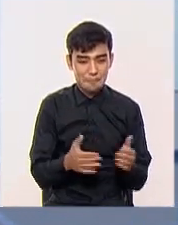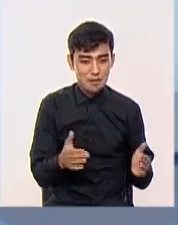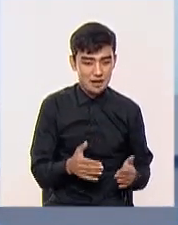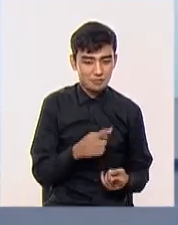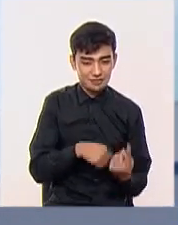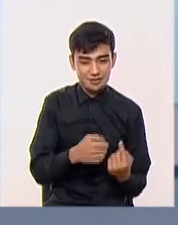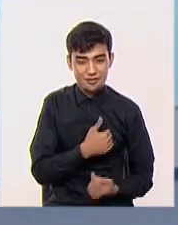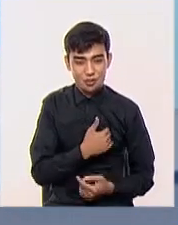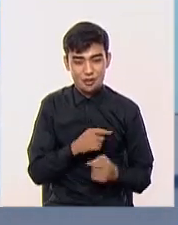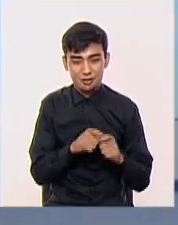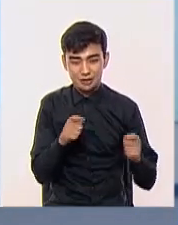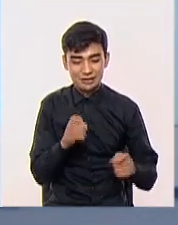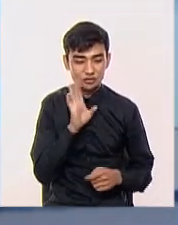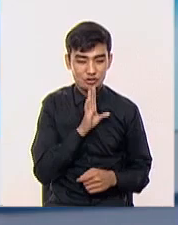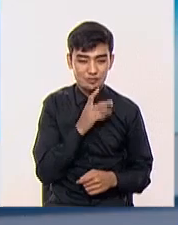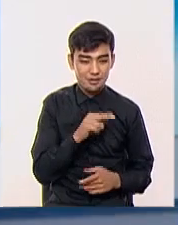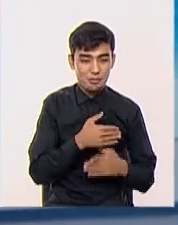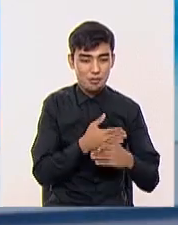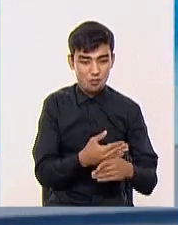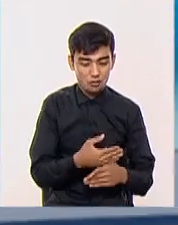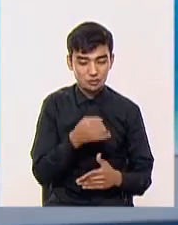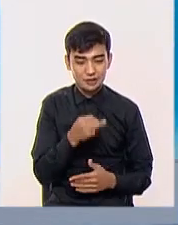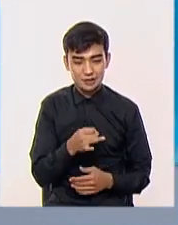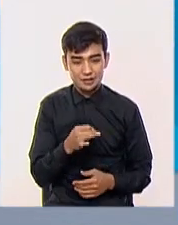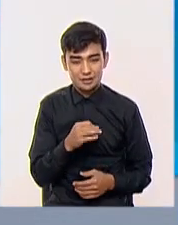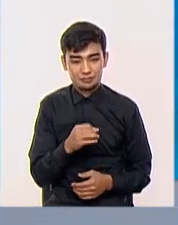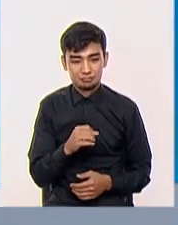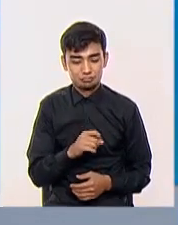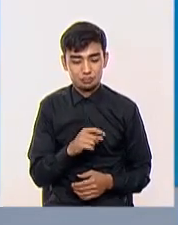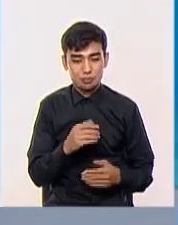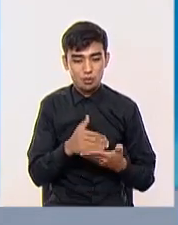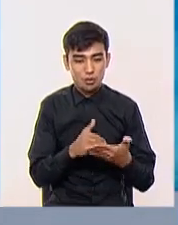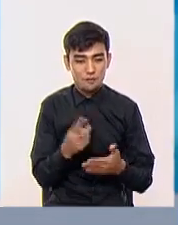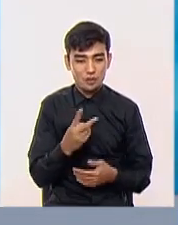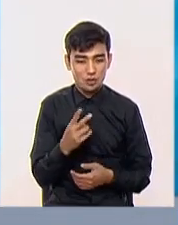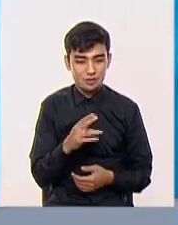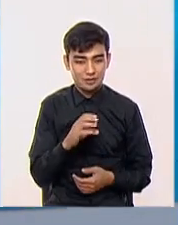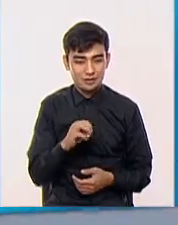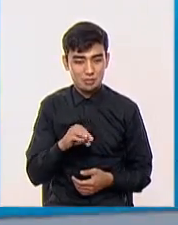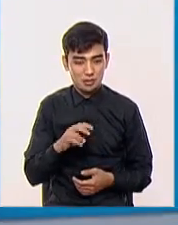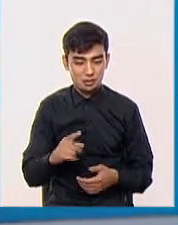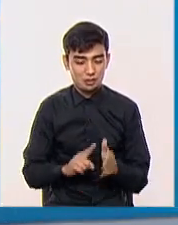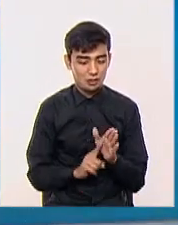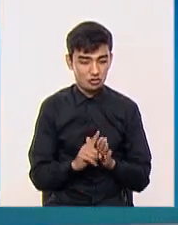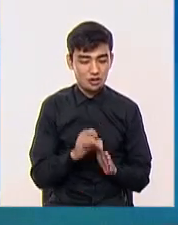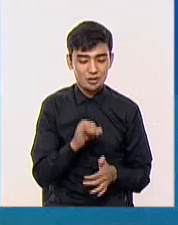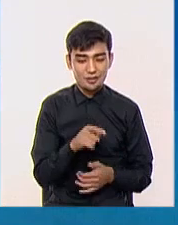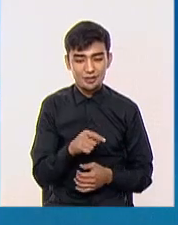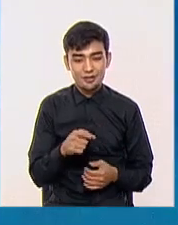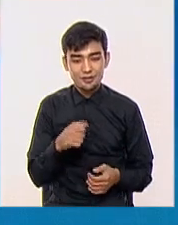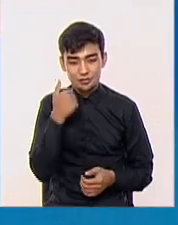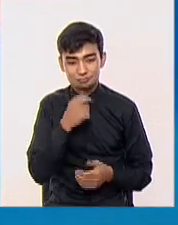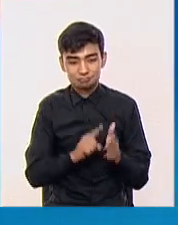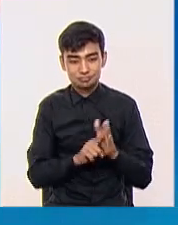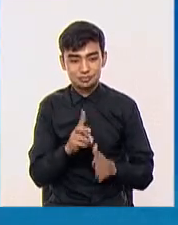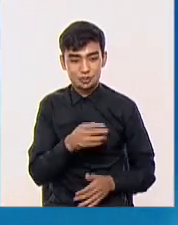ниетті қыз-келіншектерге көмектесу үшін қолға алынған игі бағдарламаның екінші толқыны басталып отыр. Бірақ бұл жолы бастаған ісін